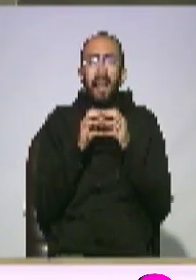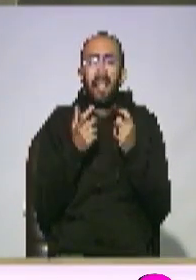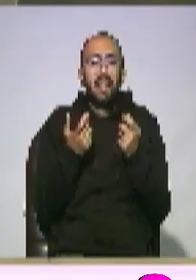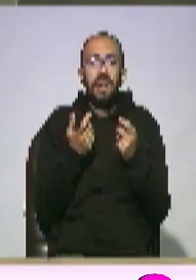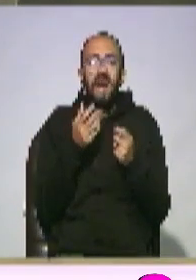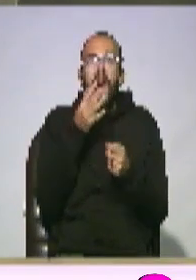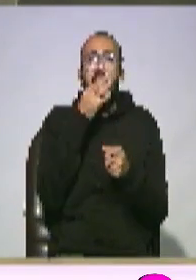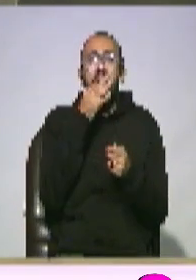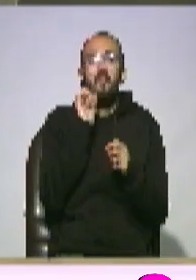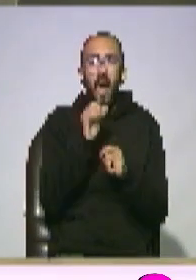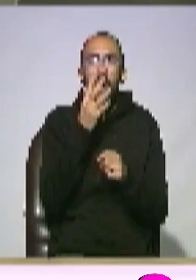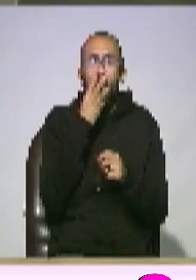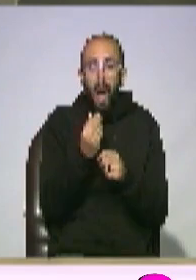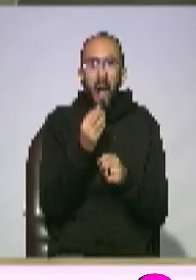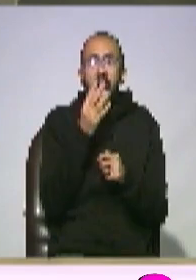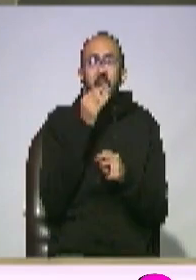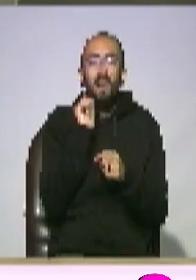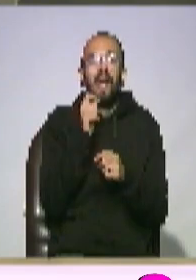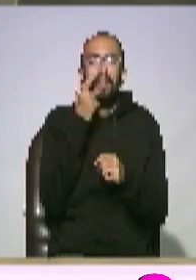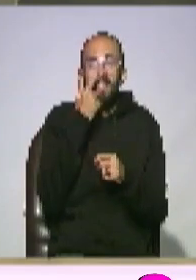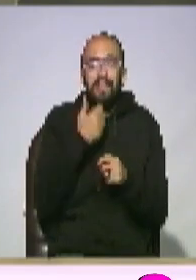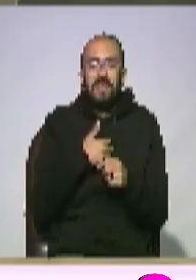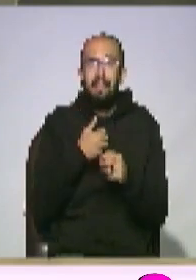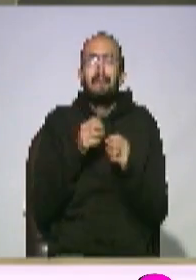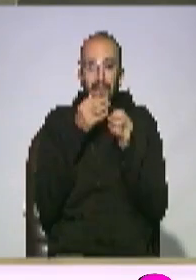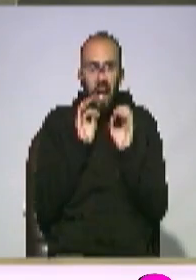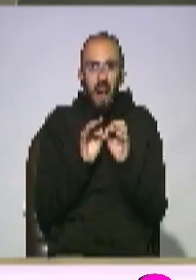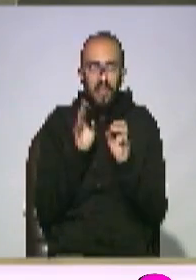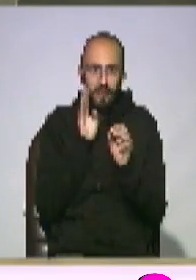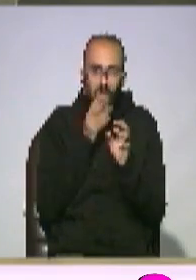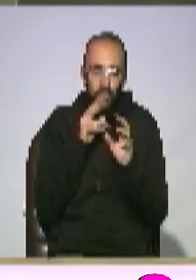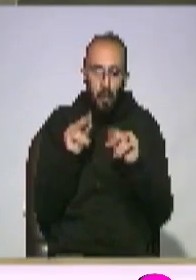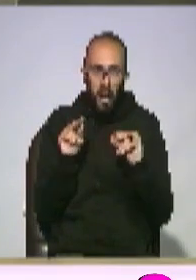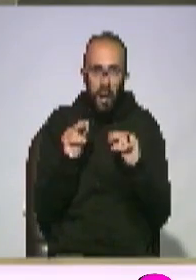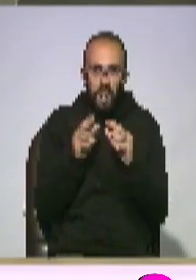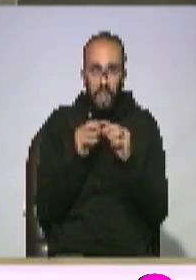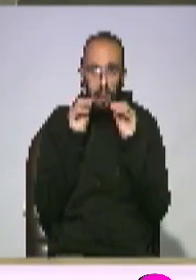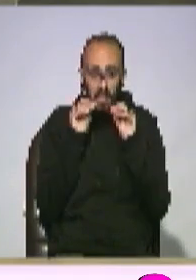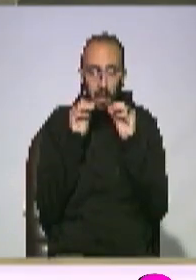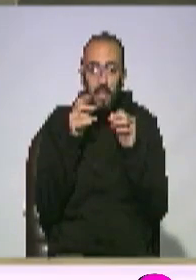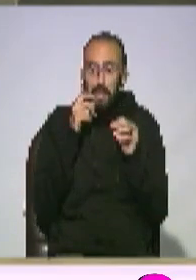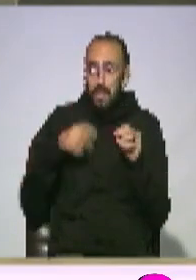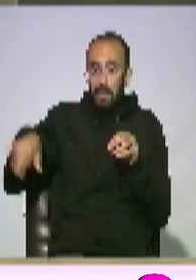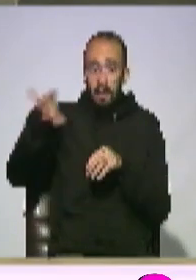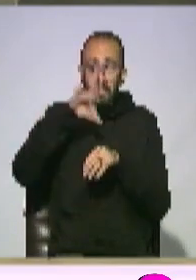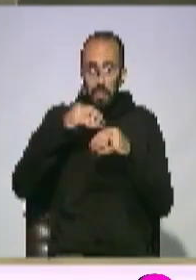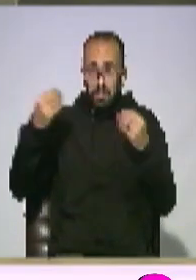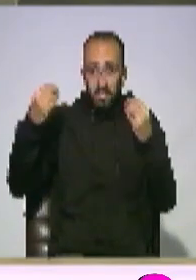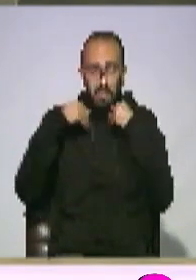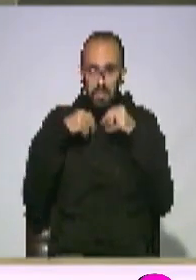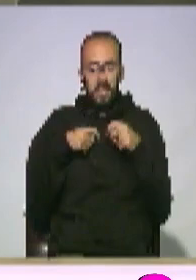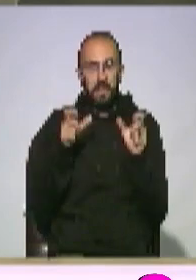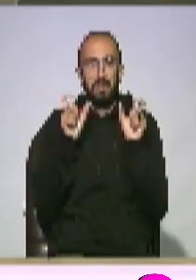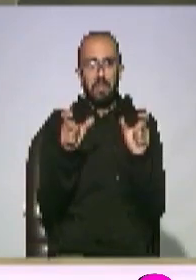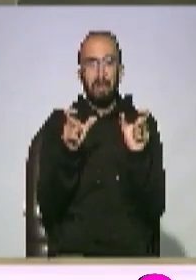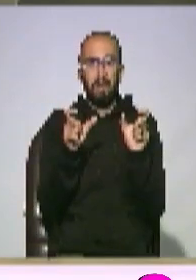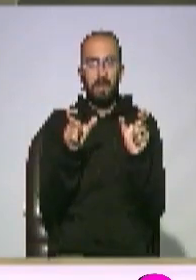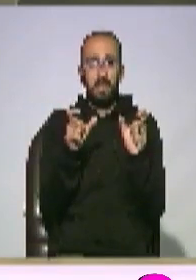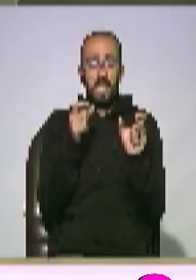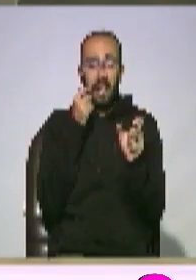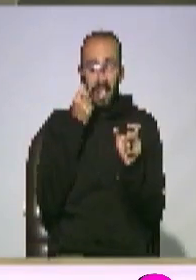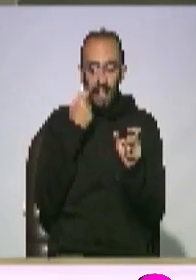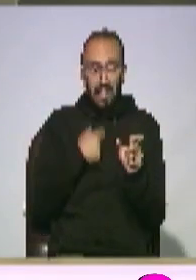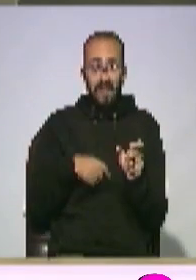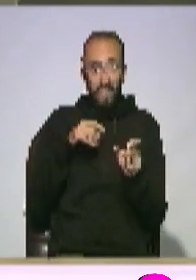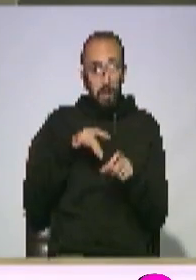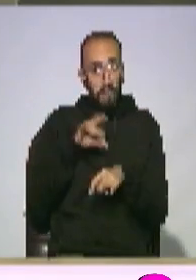التطعيم النفسي والتطعيم الروحي حماية من أمراض المجتمع. زي ما في أمراض بتصيب الجسد، في